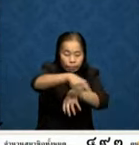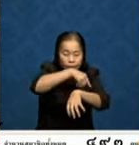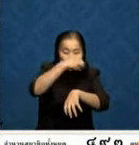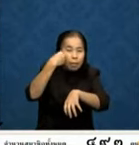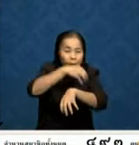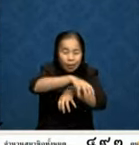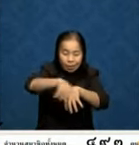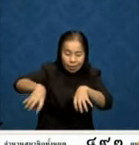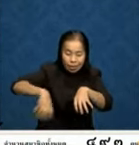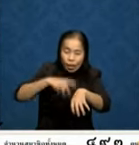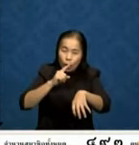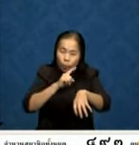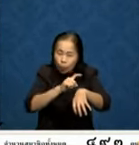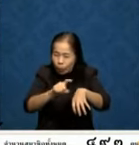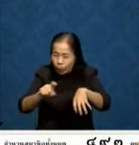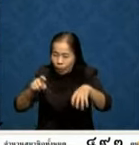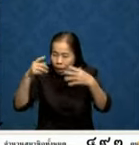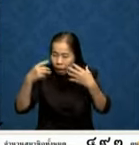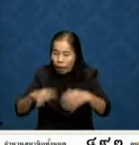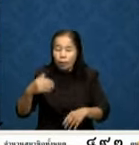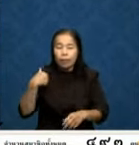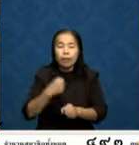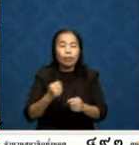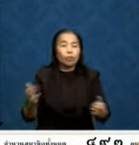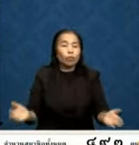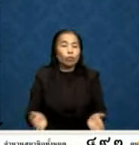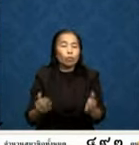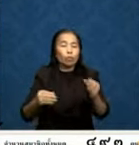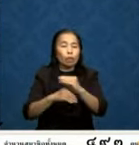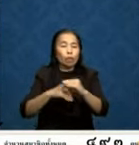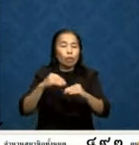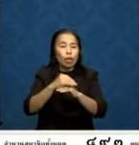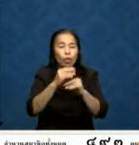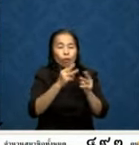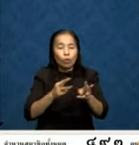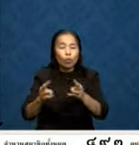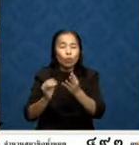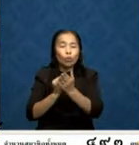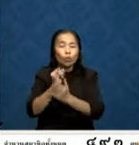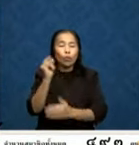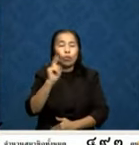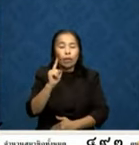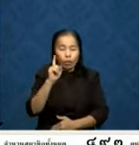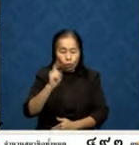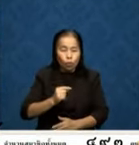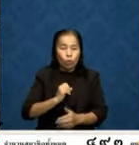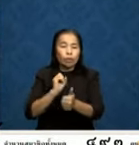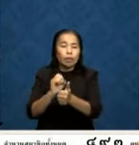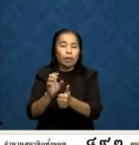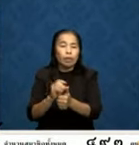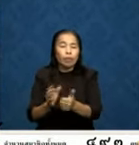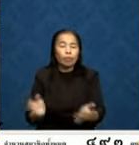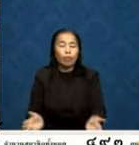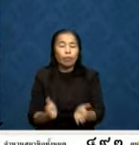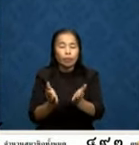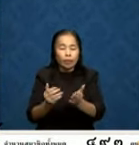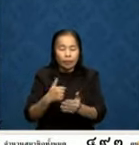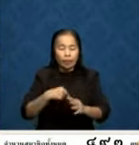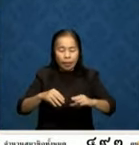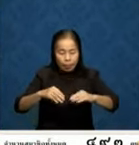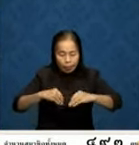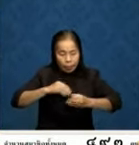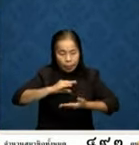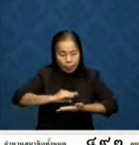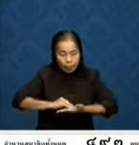ส่งเสริมให้วิสาหกิจชุมชนกับกองทุนหมู่บ้านเนี่ยก็ทำโครงการที่ถูกต้องยังไงนะครับอันนี้ก็เป็นประเด็นที่เรารับข้อสังเกตไปนะครับขอบคุณ